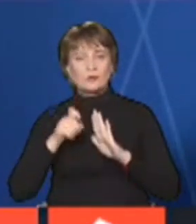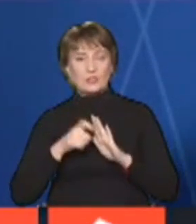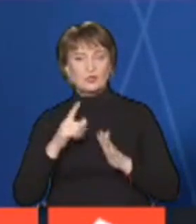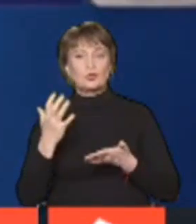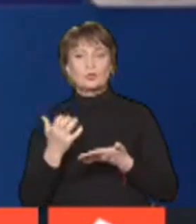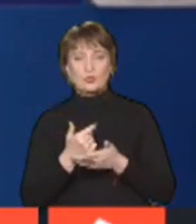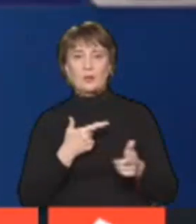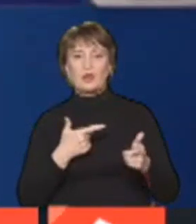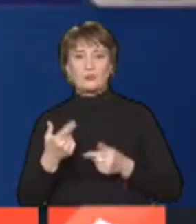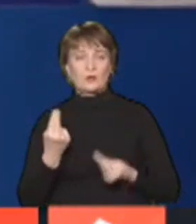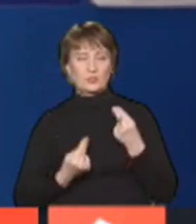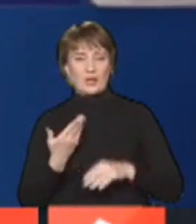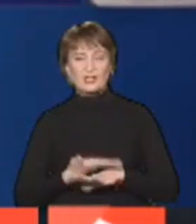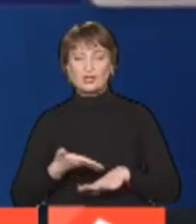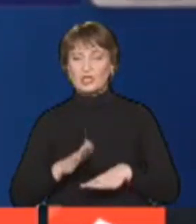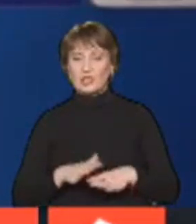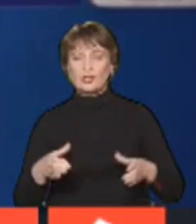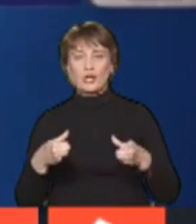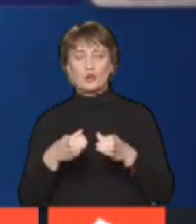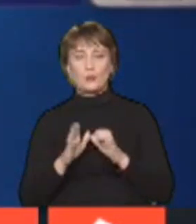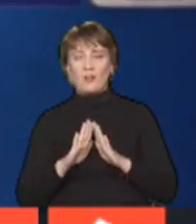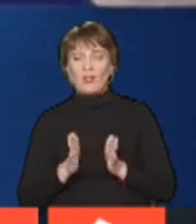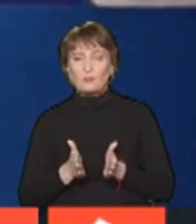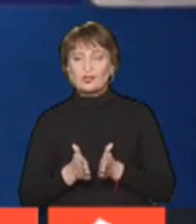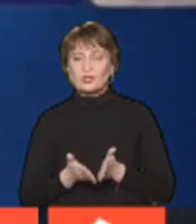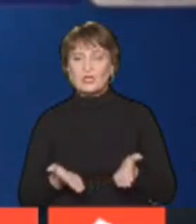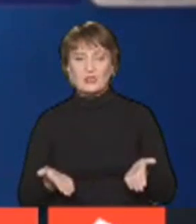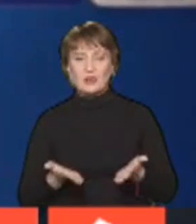гри. Тяжеліша група, взагалі